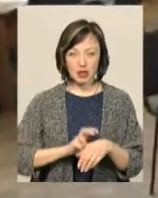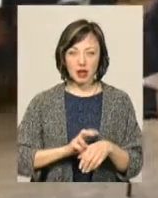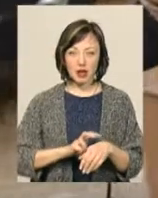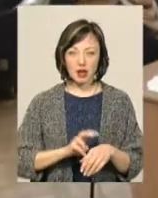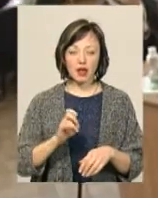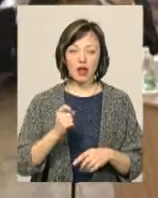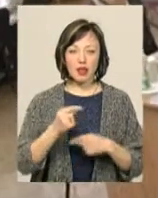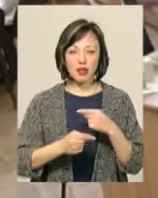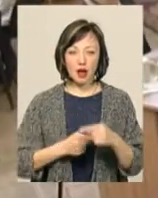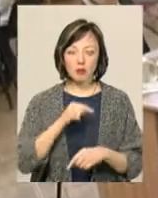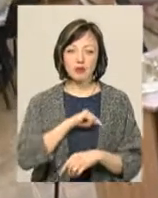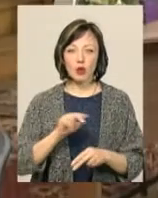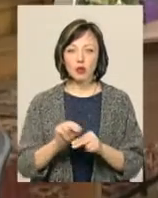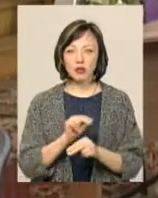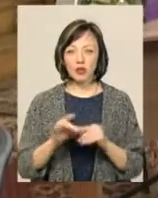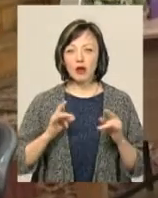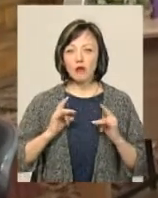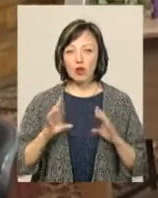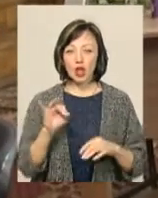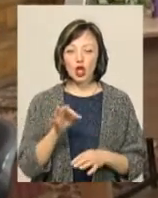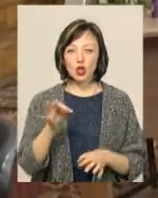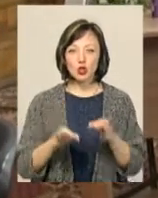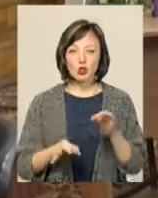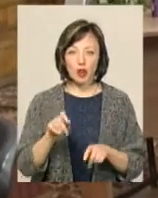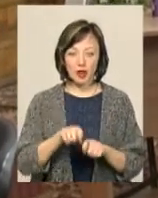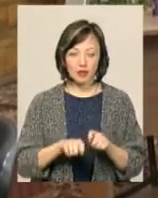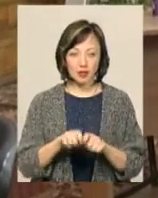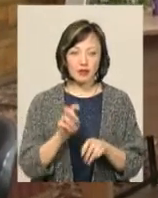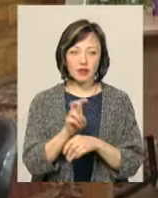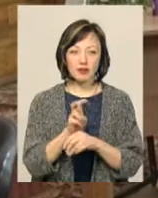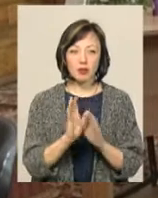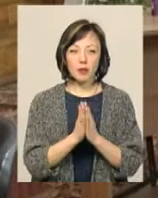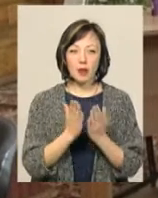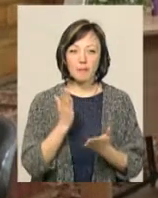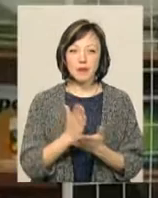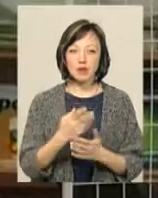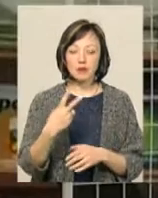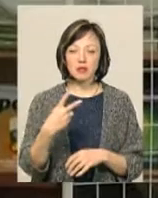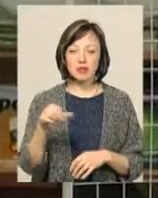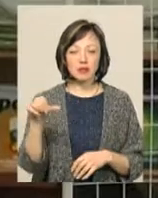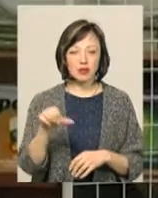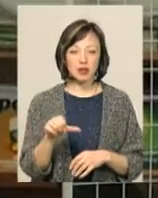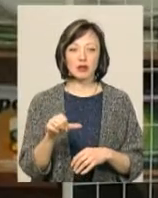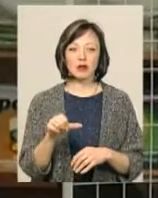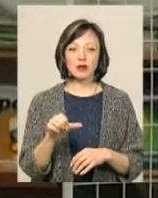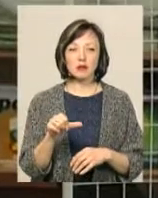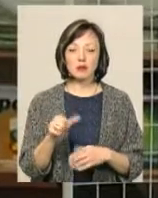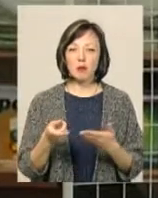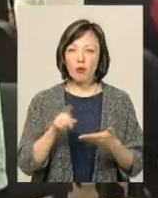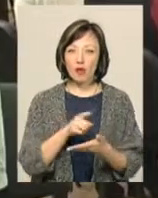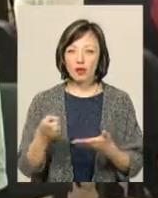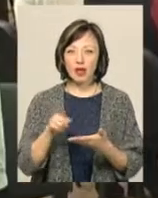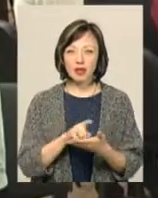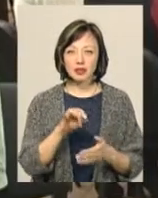саме генетик, психотерапевт, невролог та судмедексперт. Відвідувачі бібліотеки матимуть 20 хвилин, аби погортати сторінки